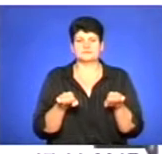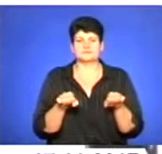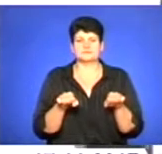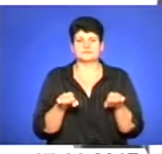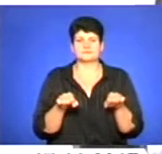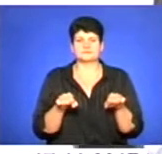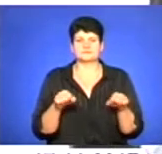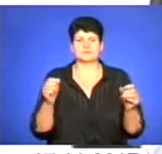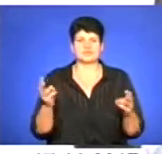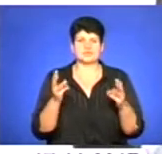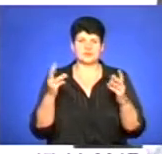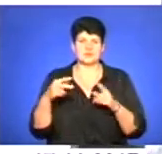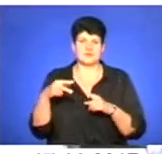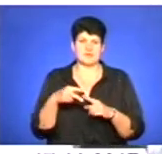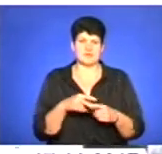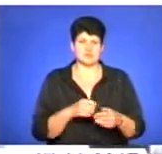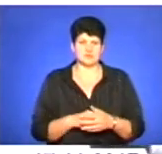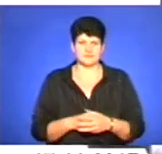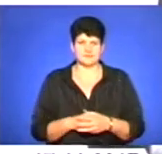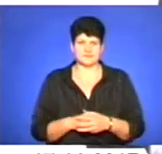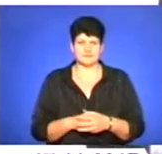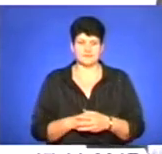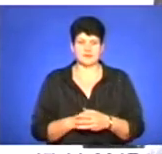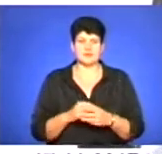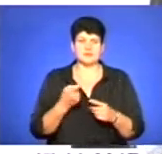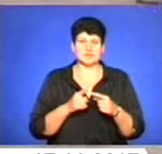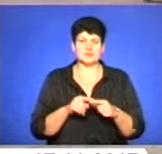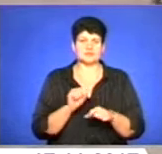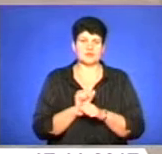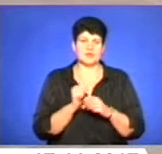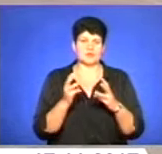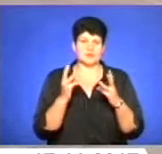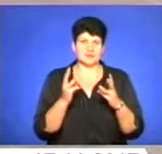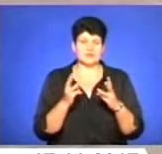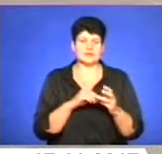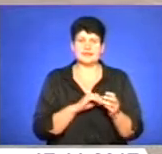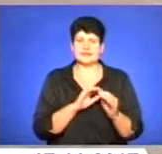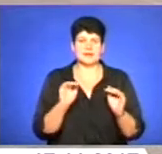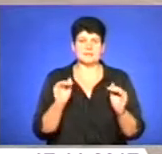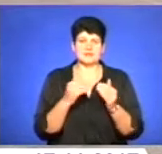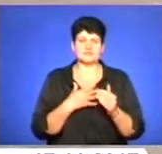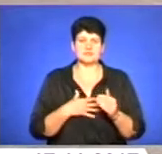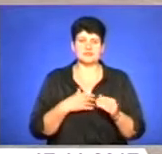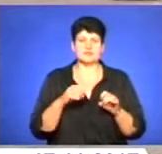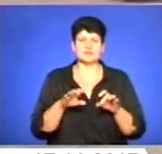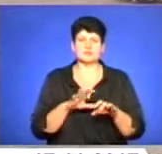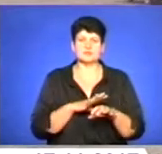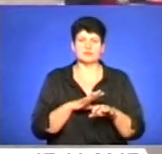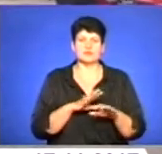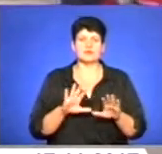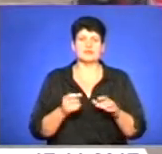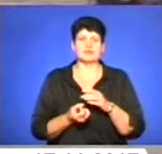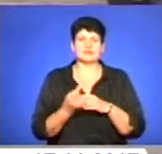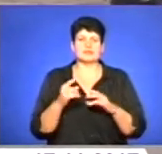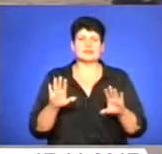до можливого пожежного навантаження, тим самим припиняє горіння. Не менш важлива місія під час виникнення надзвичайної ситуації